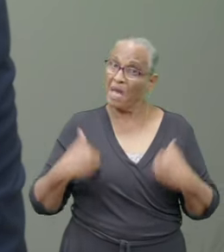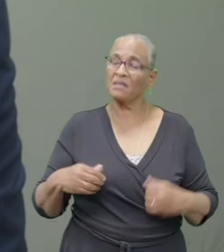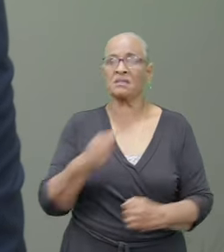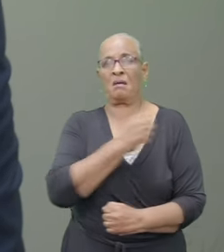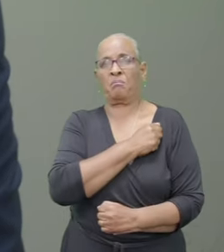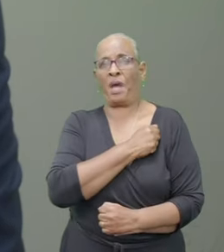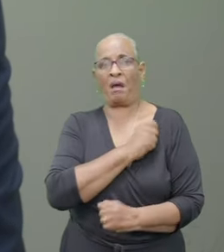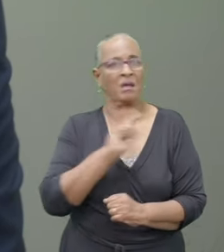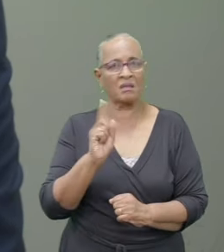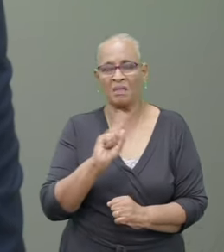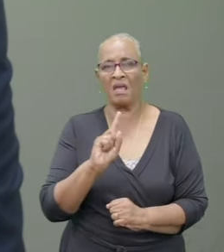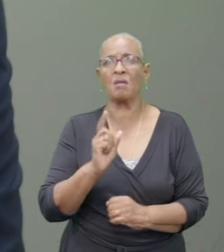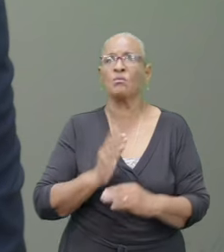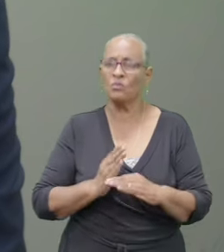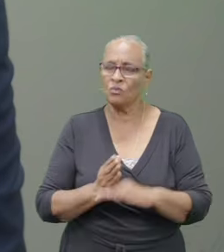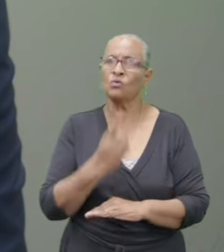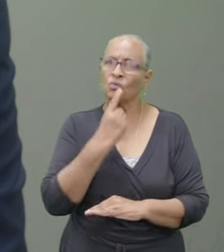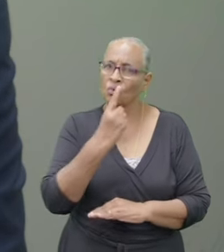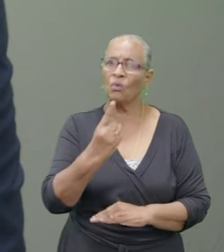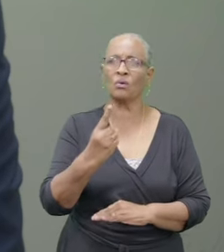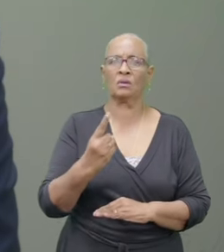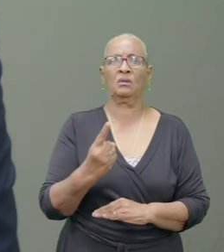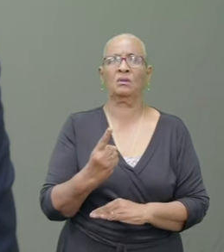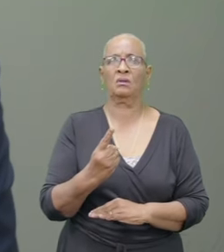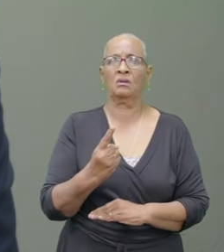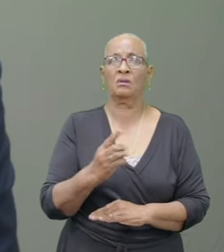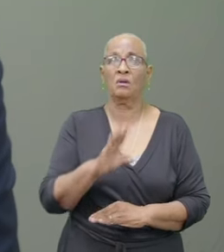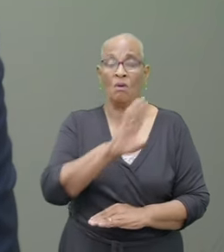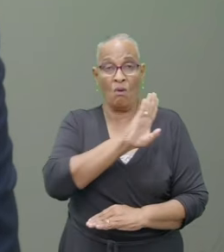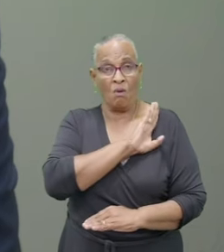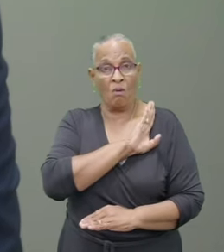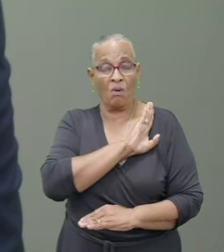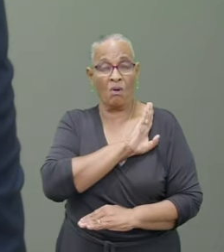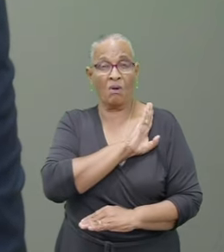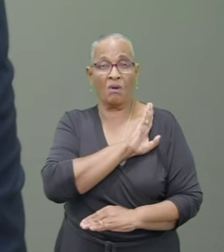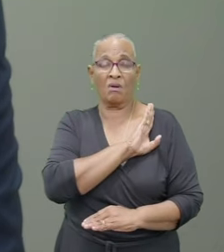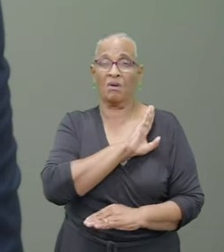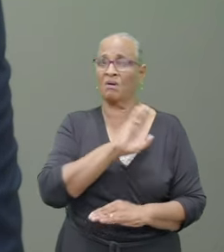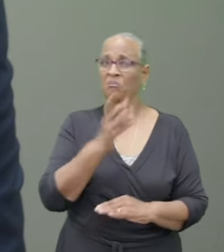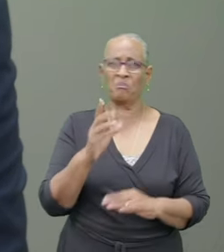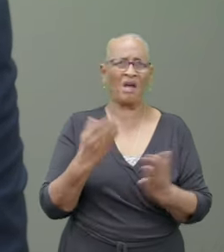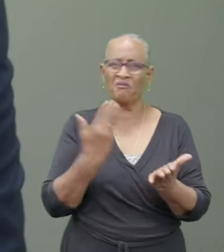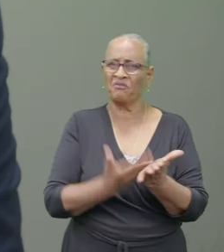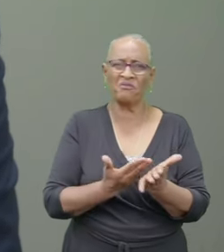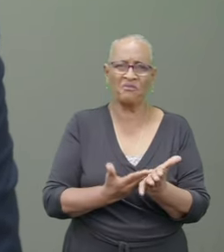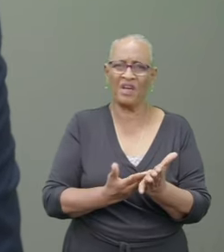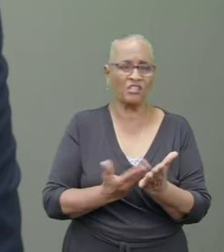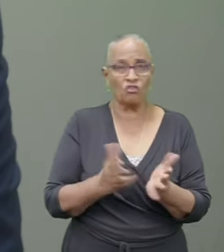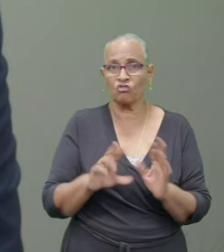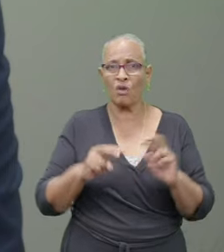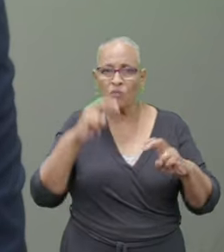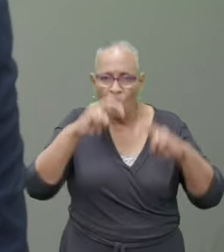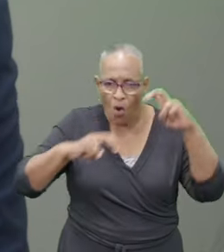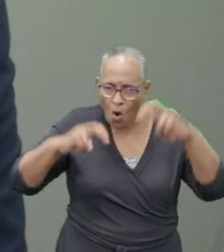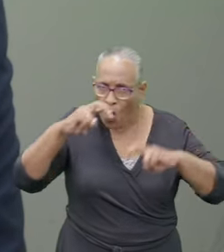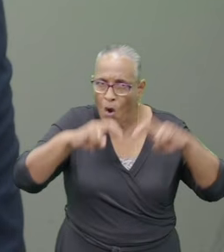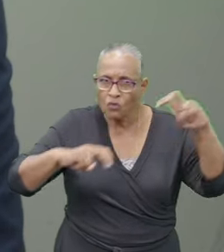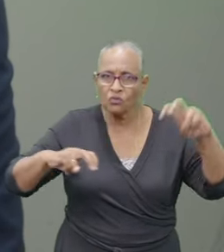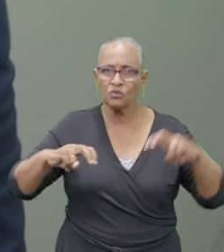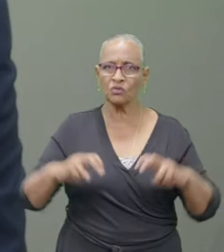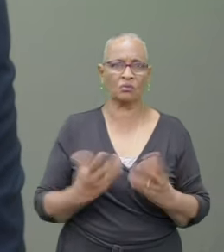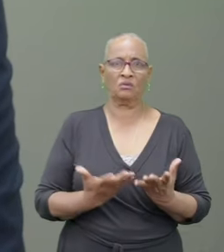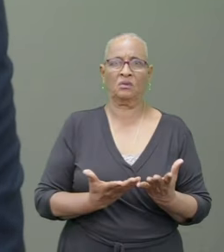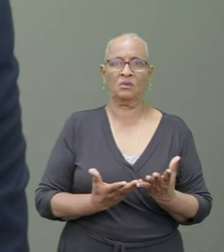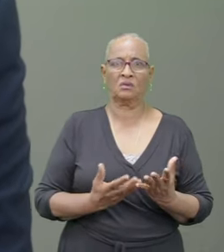soms zelf conclusies hoor die zelfs niet feitelijk verder zijn onderzocht van er is one beleid in het